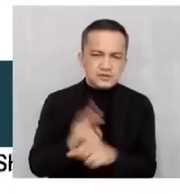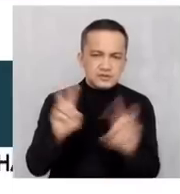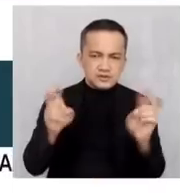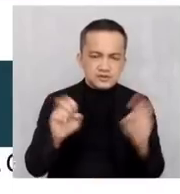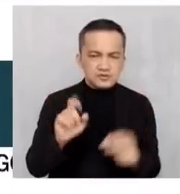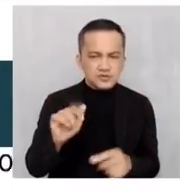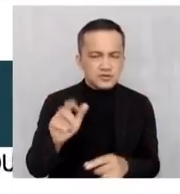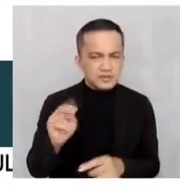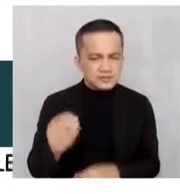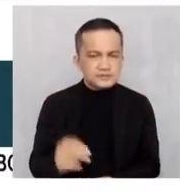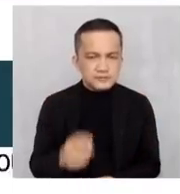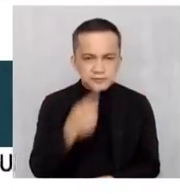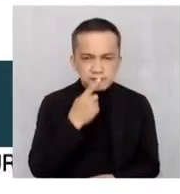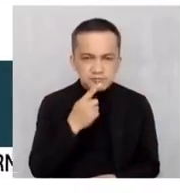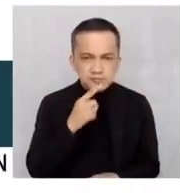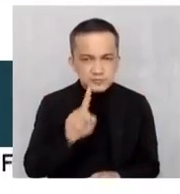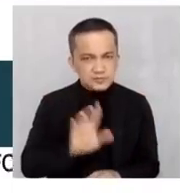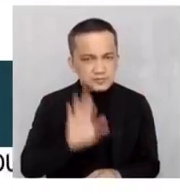Ano po ang pananaw niyo dito?